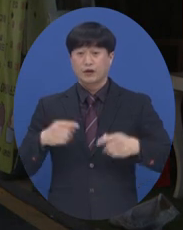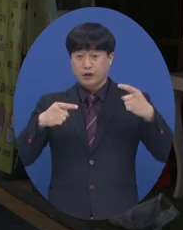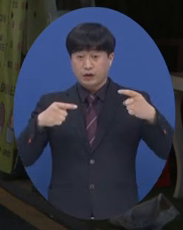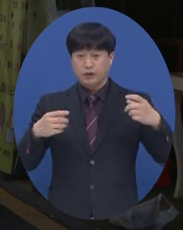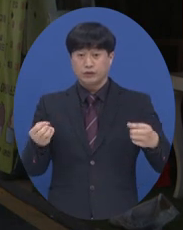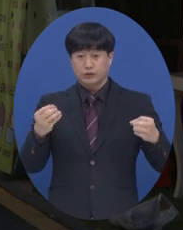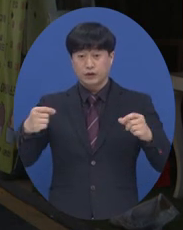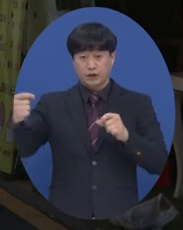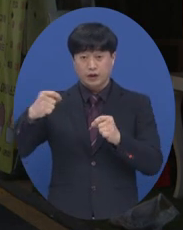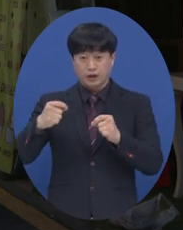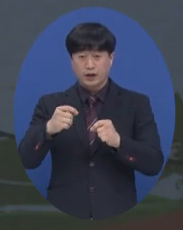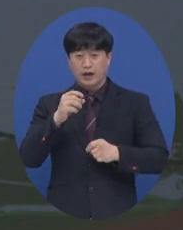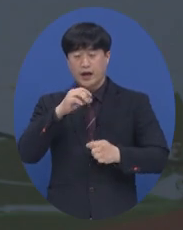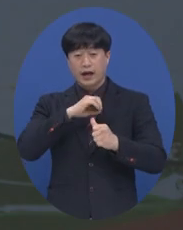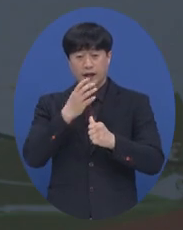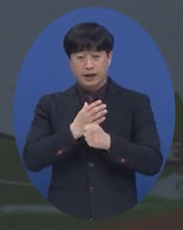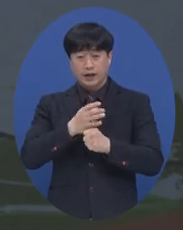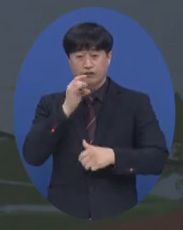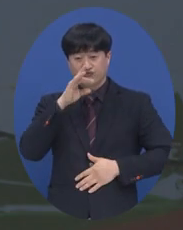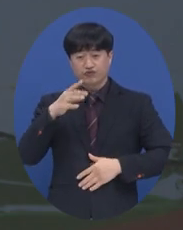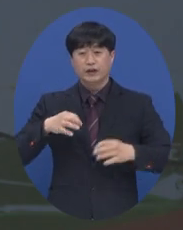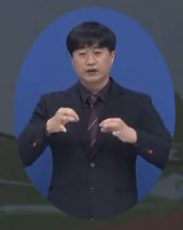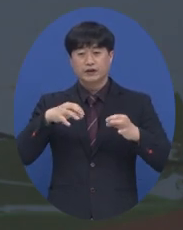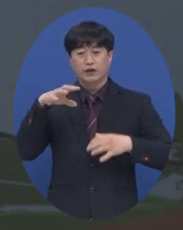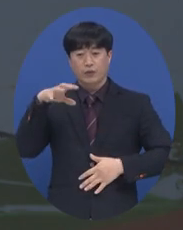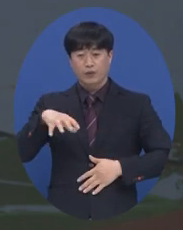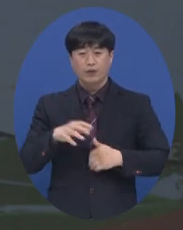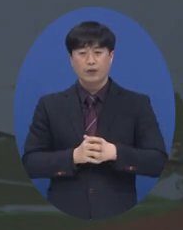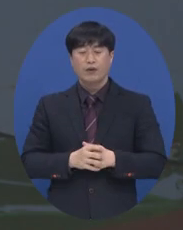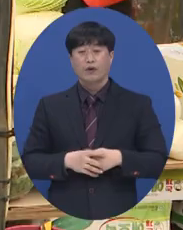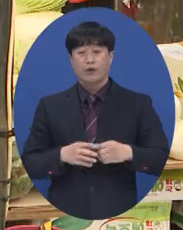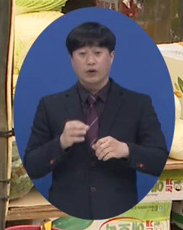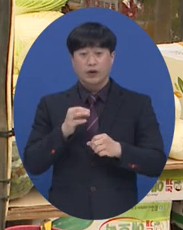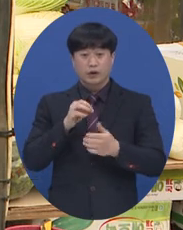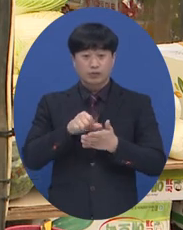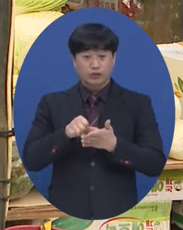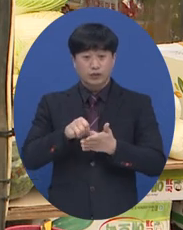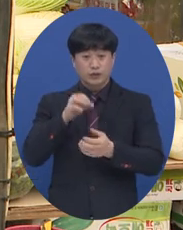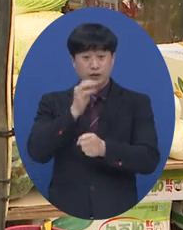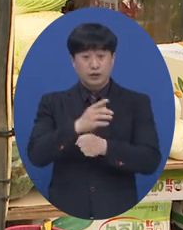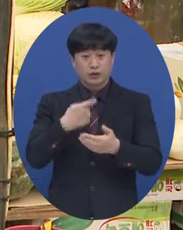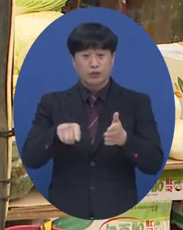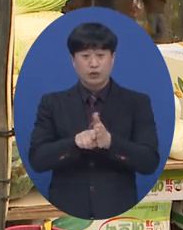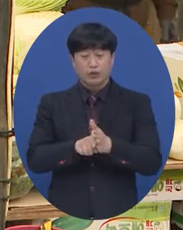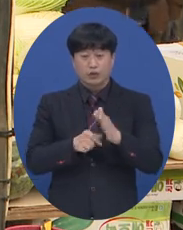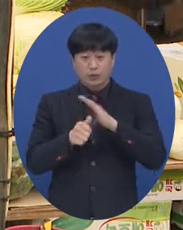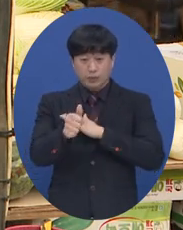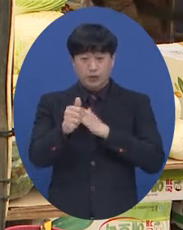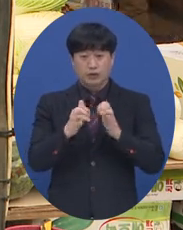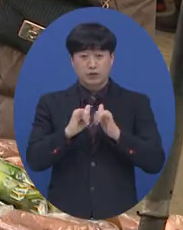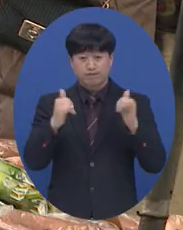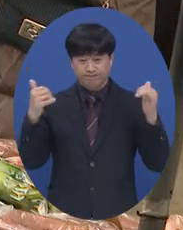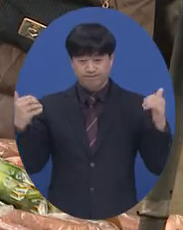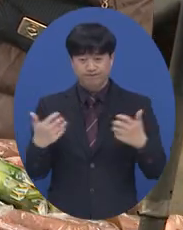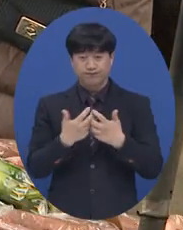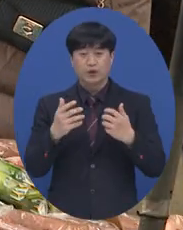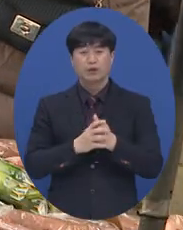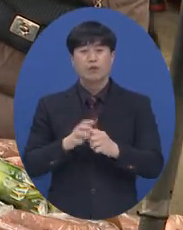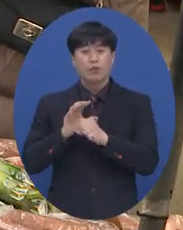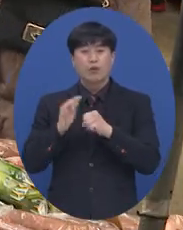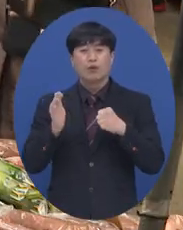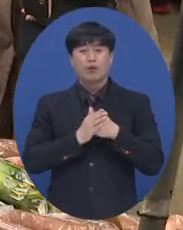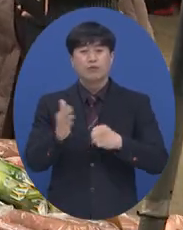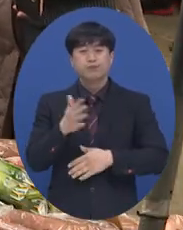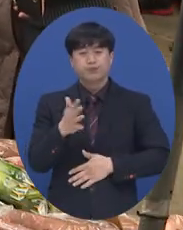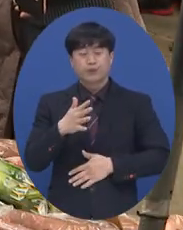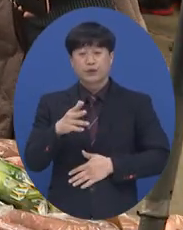설 명절을 앞둔 안양 중앙 시작 장보기 위해 전통시장을 찾은 손님들로 북적입니다 코로 날 구로